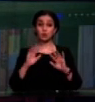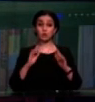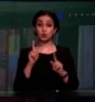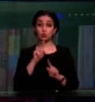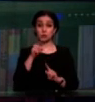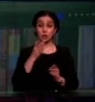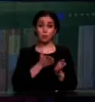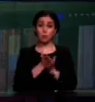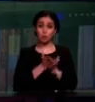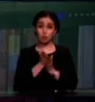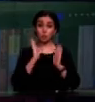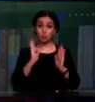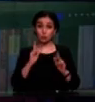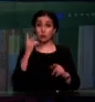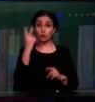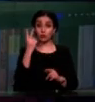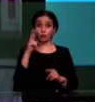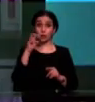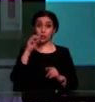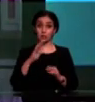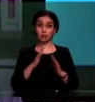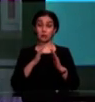он прослужит больше 2 лет, равна